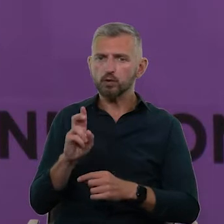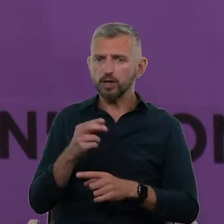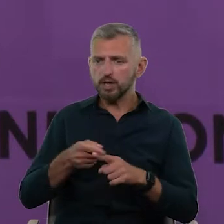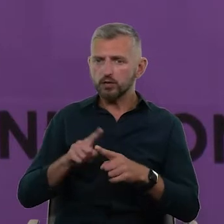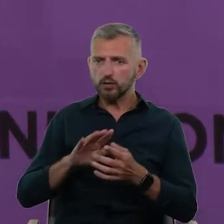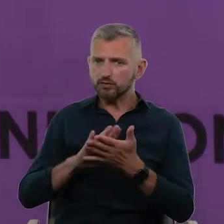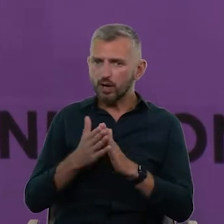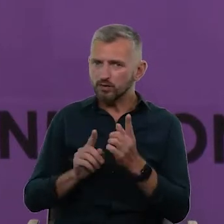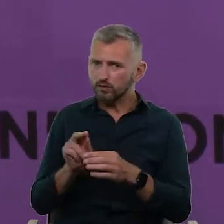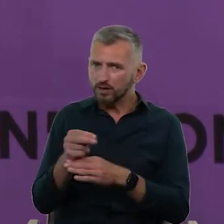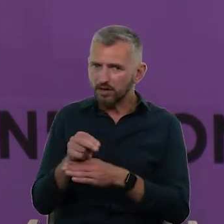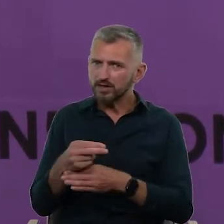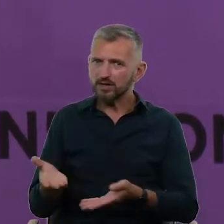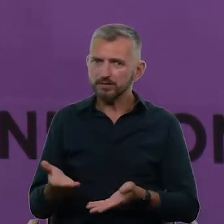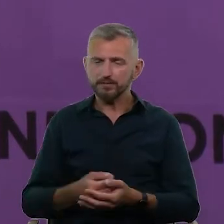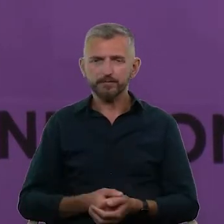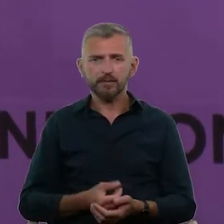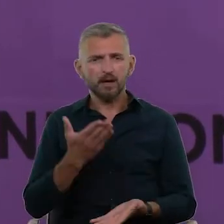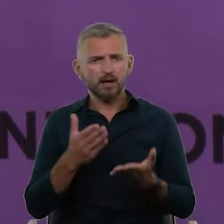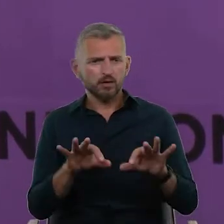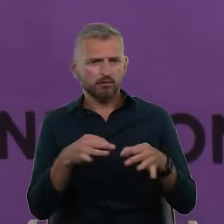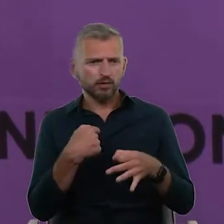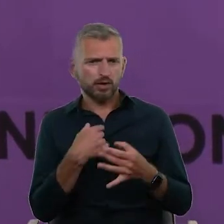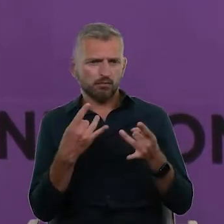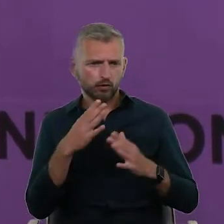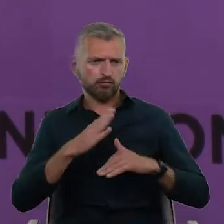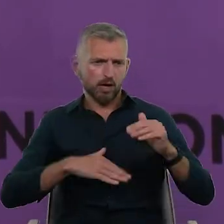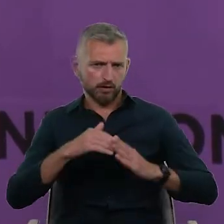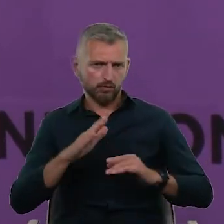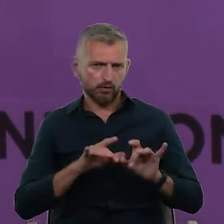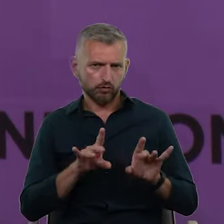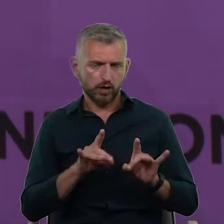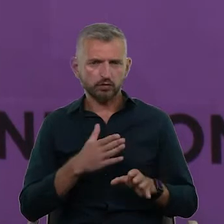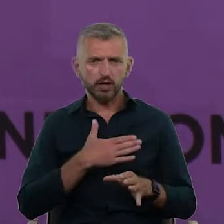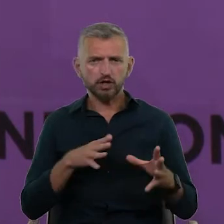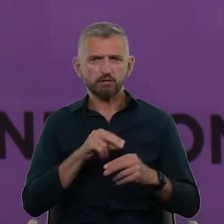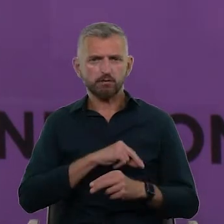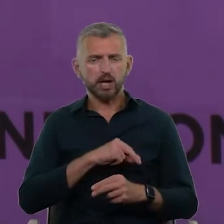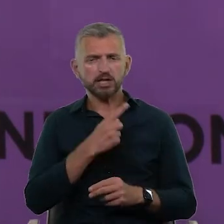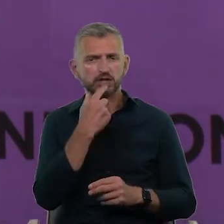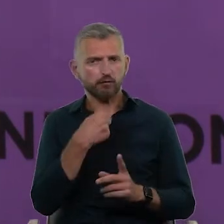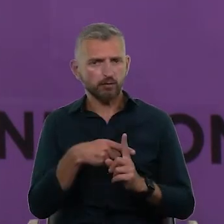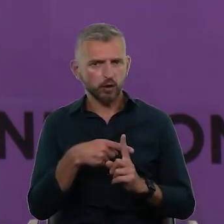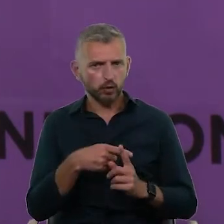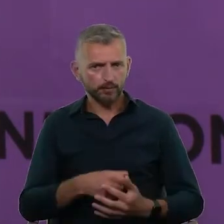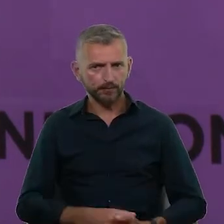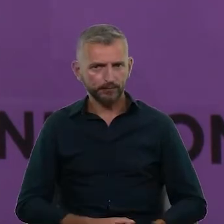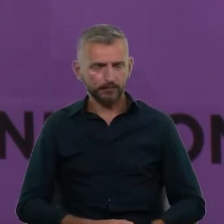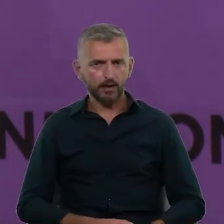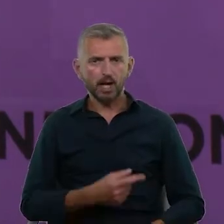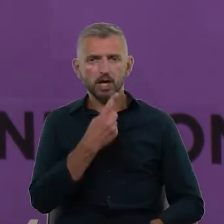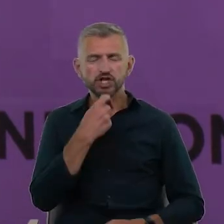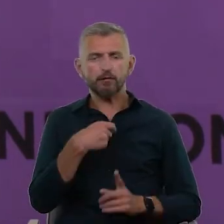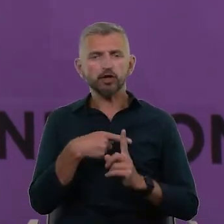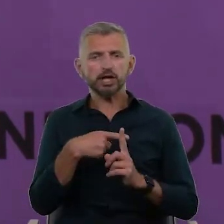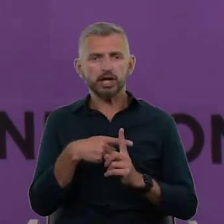цю ситуацію виправити? Я, якщо можна, просто практикою розкажу, наша співпраця з Червоним Хрестом.